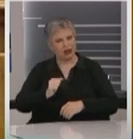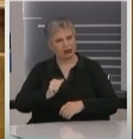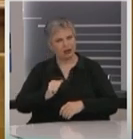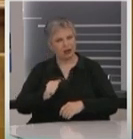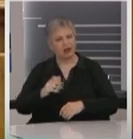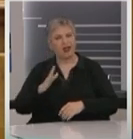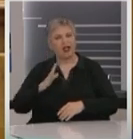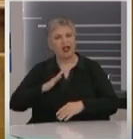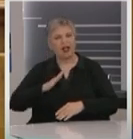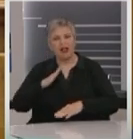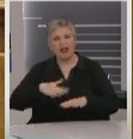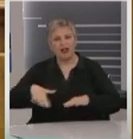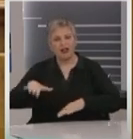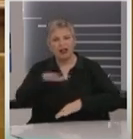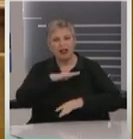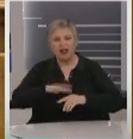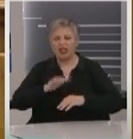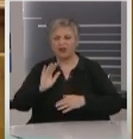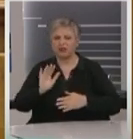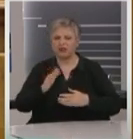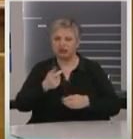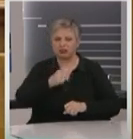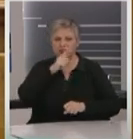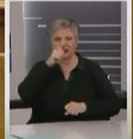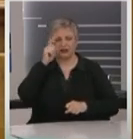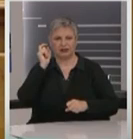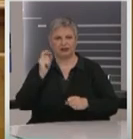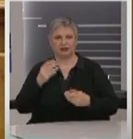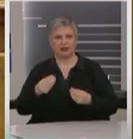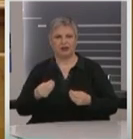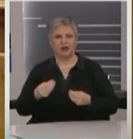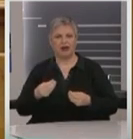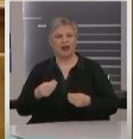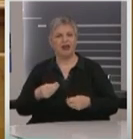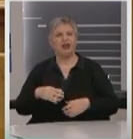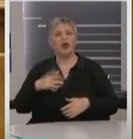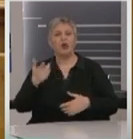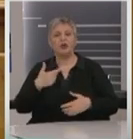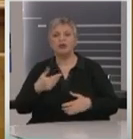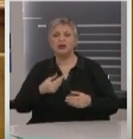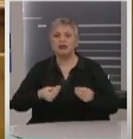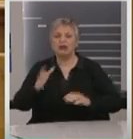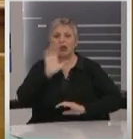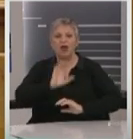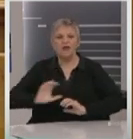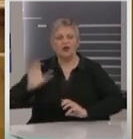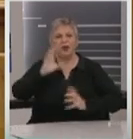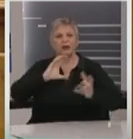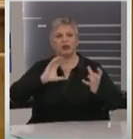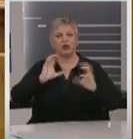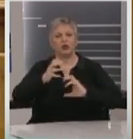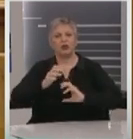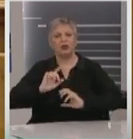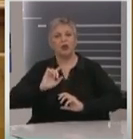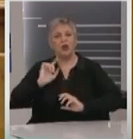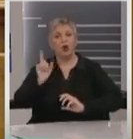πολλά. Σήμερα όμως όλο και περισσότεροι σε όλο τον κόσμο, σε όλη την Ευρώπη, αναφέρονται